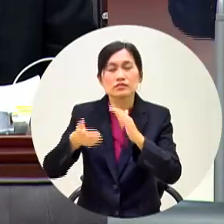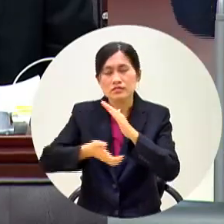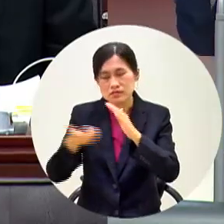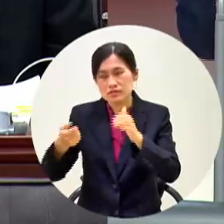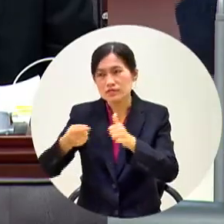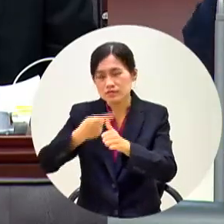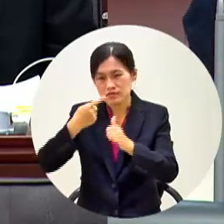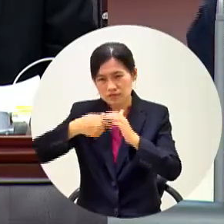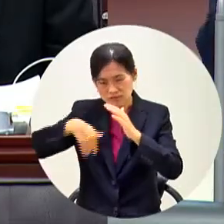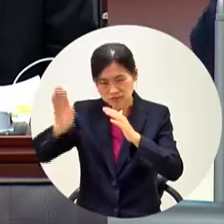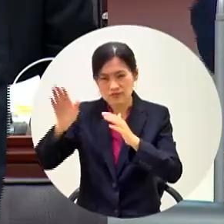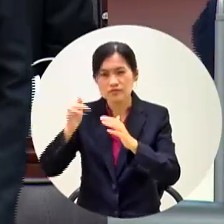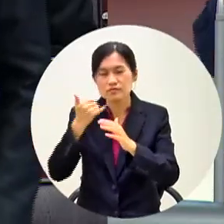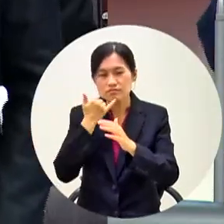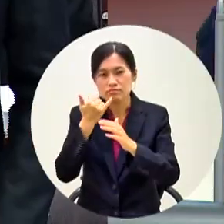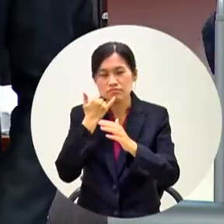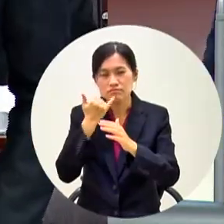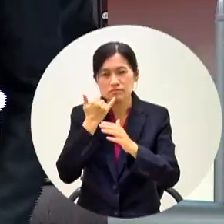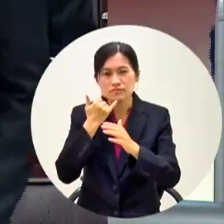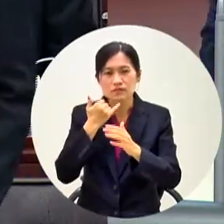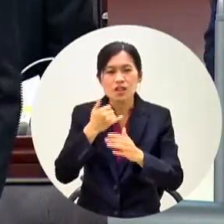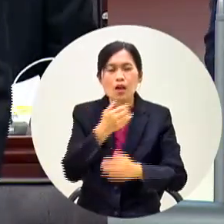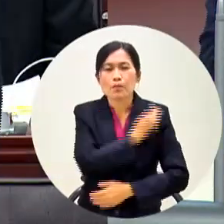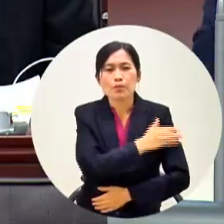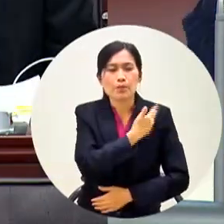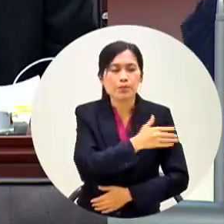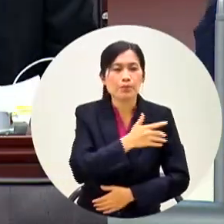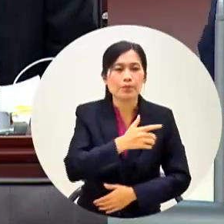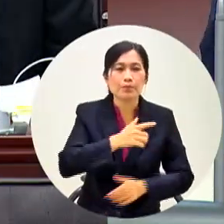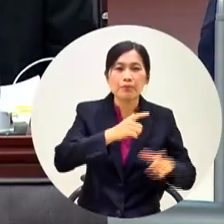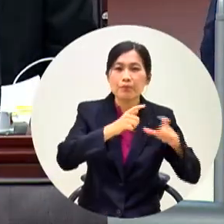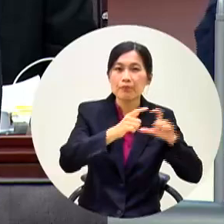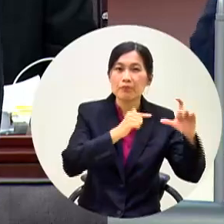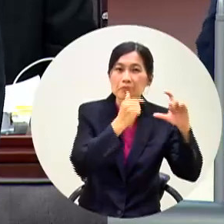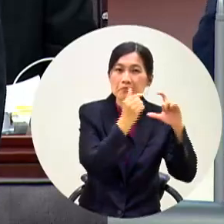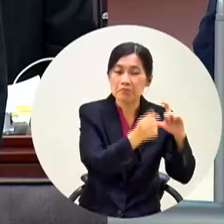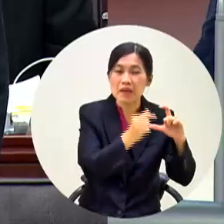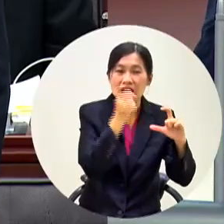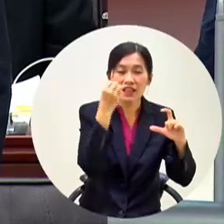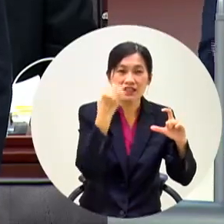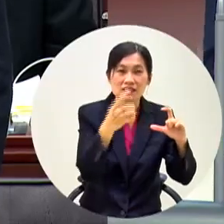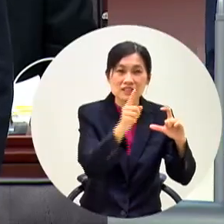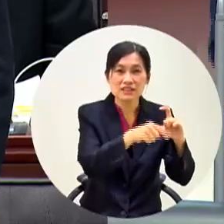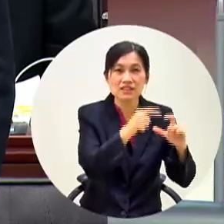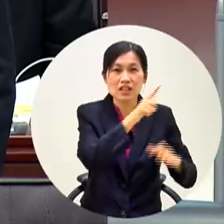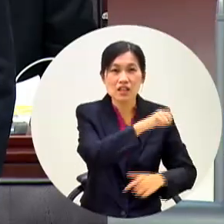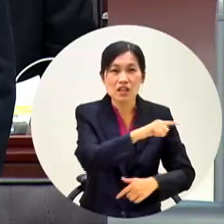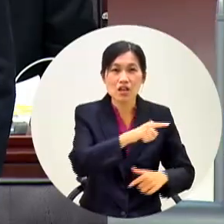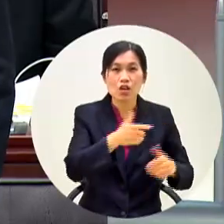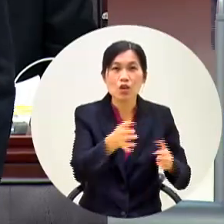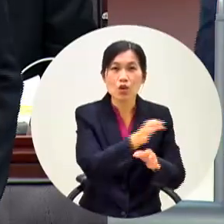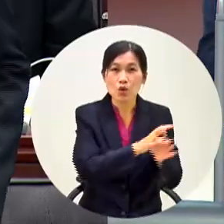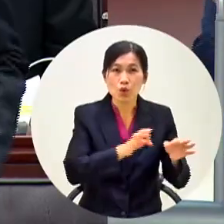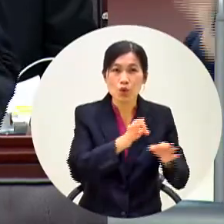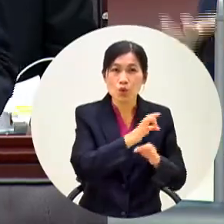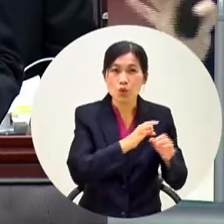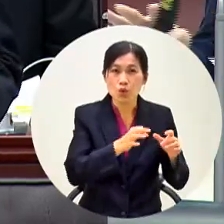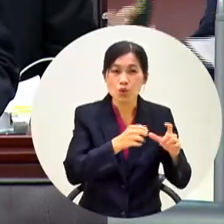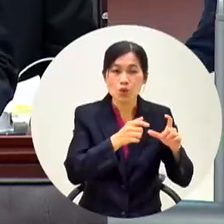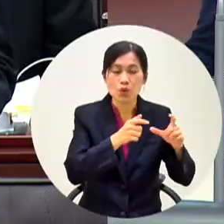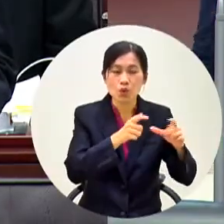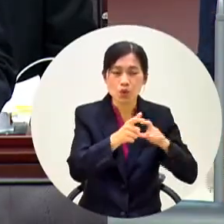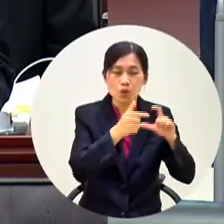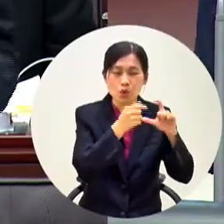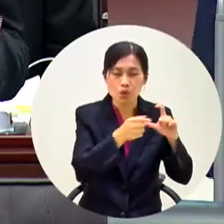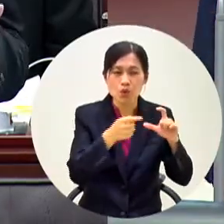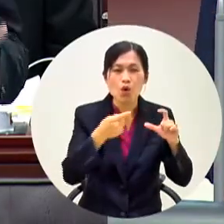不管新材料循环经济园区。不管新材料循环经济园区它的速度，我们就是可以